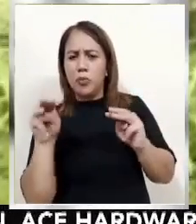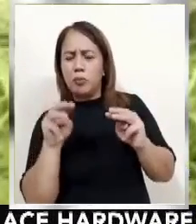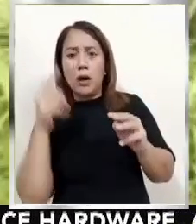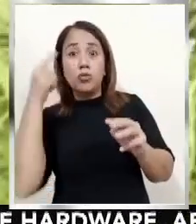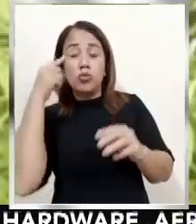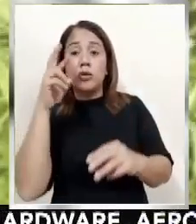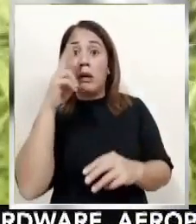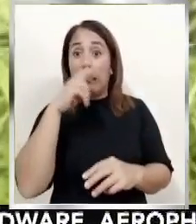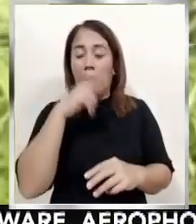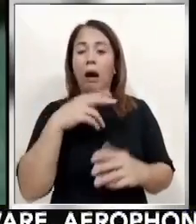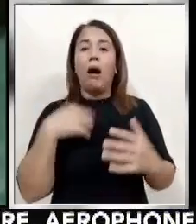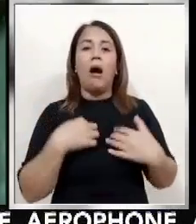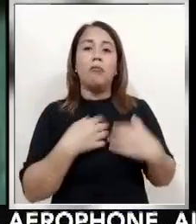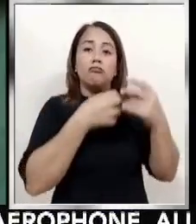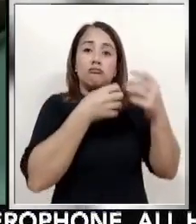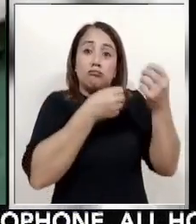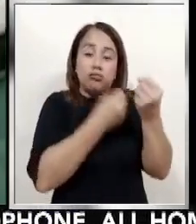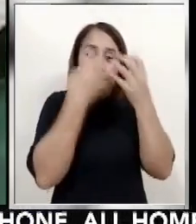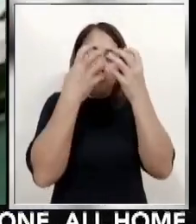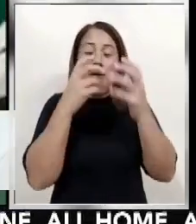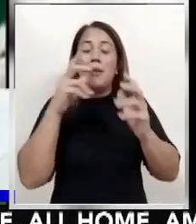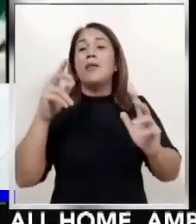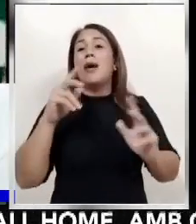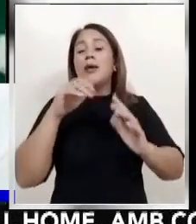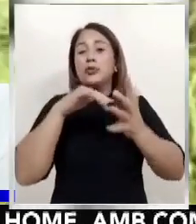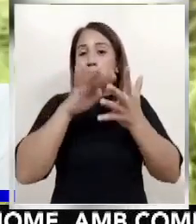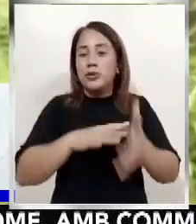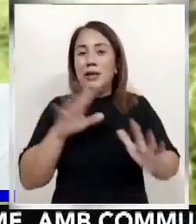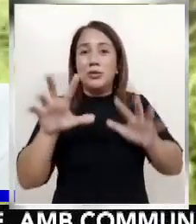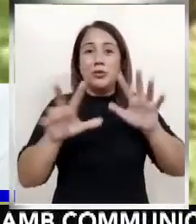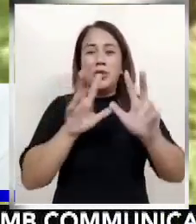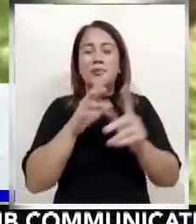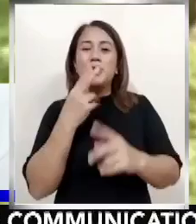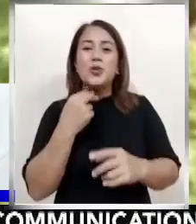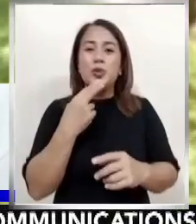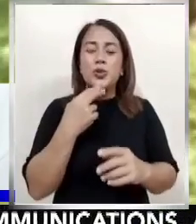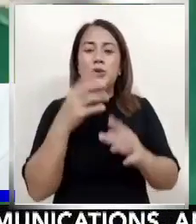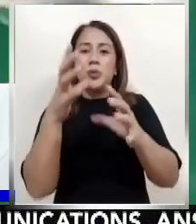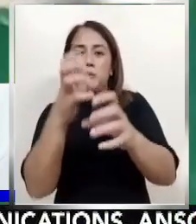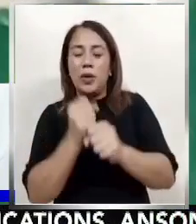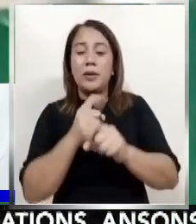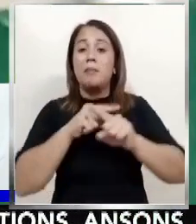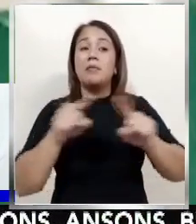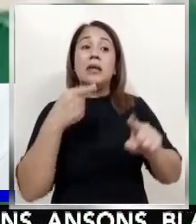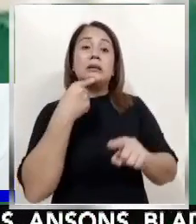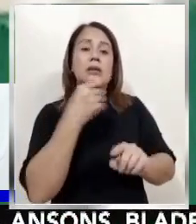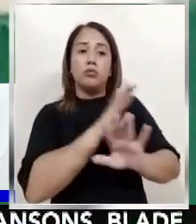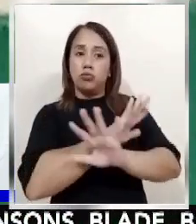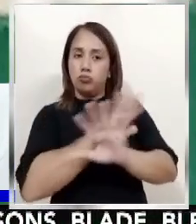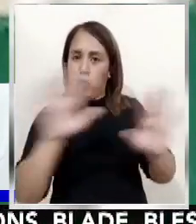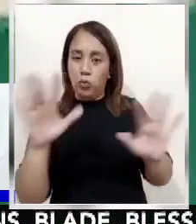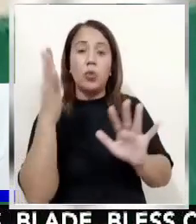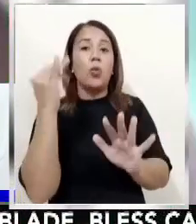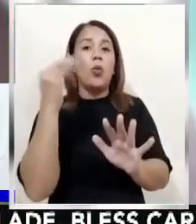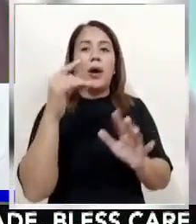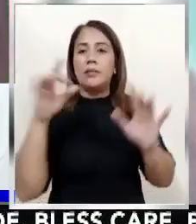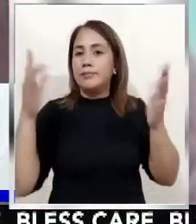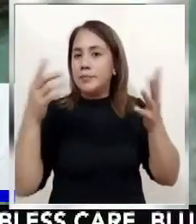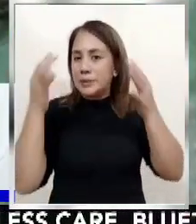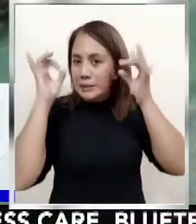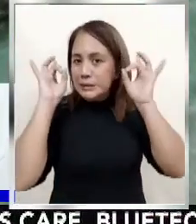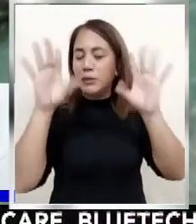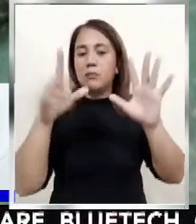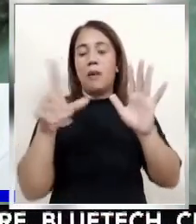tarsier. Nagkagulo yung mga estudyante kasi yun nga, ang cute, maliit, gusto nilang kunin. Pero sinabi namin na huwag kasi endangered at bawal sa batas. First